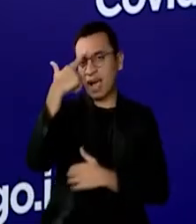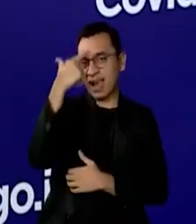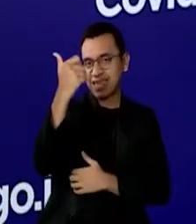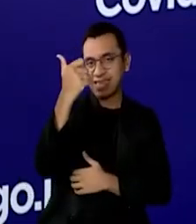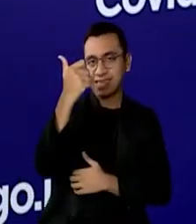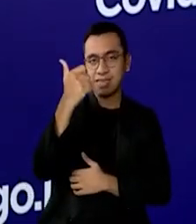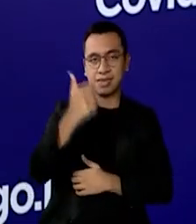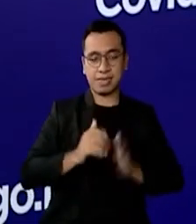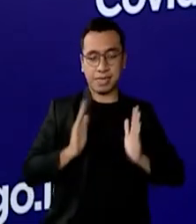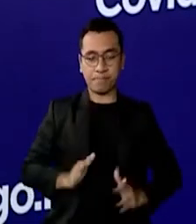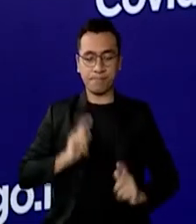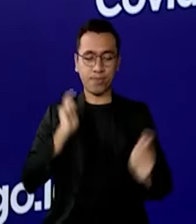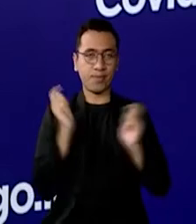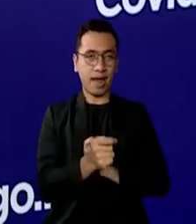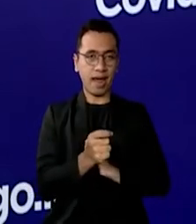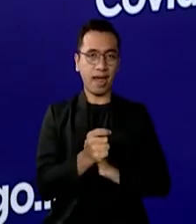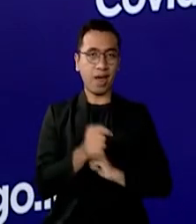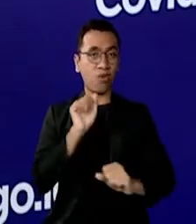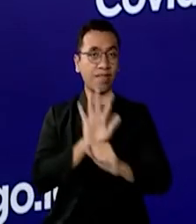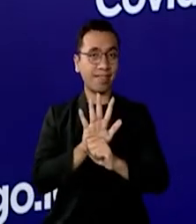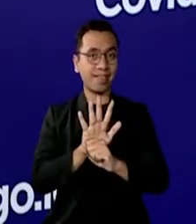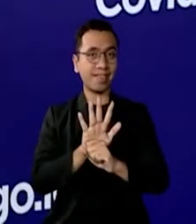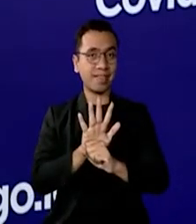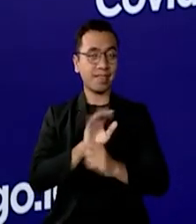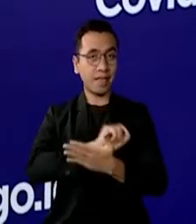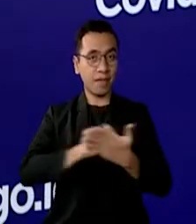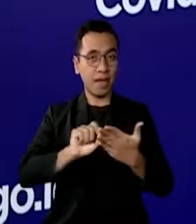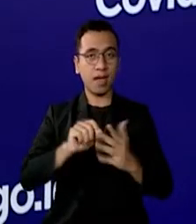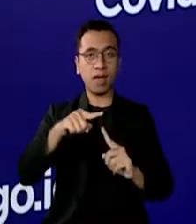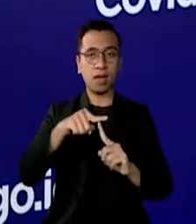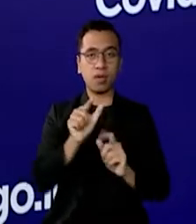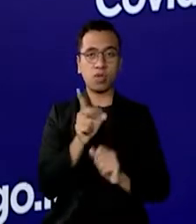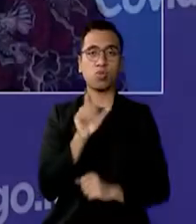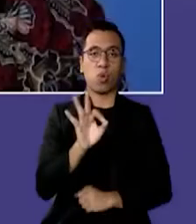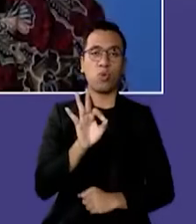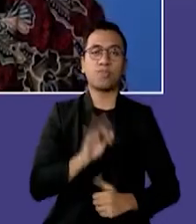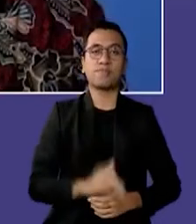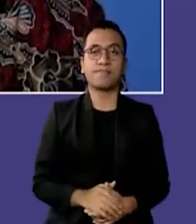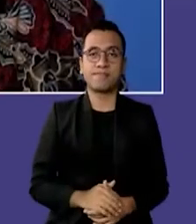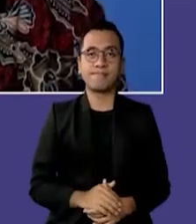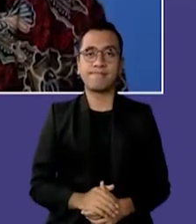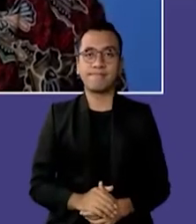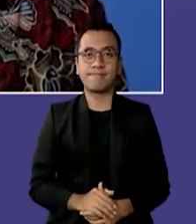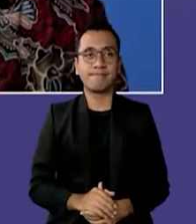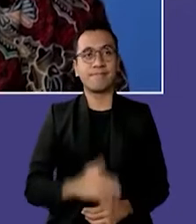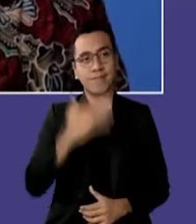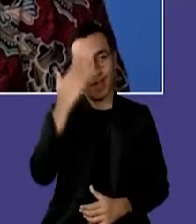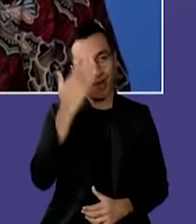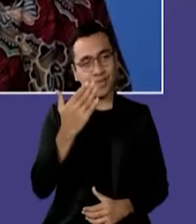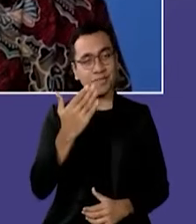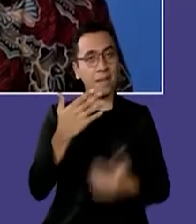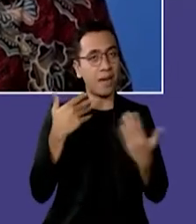perilaku satuan tugas penanganan konflik 19 nasional Bapak terowong keren.psd halo apa kabar